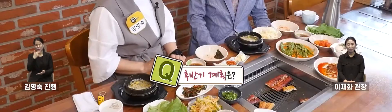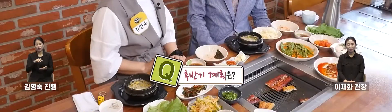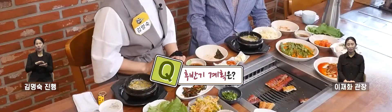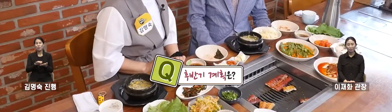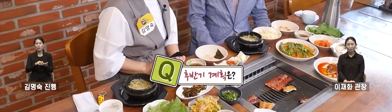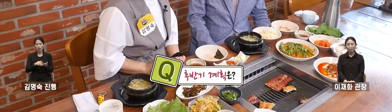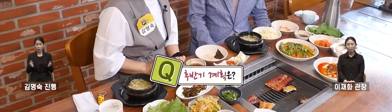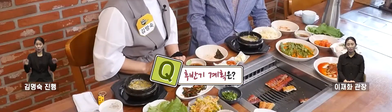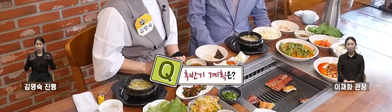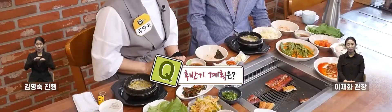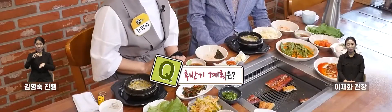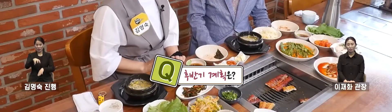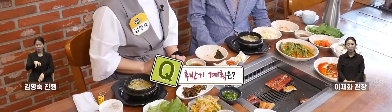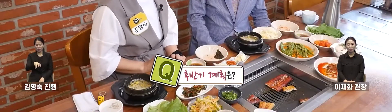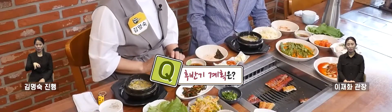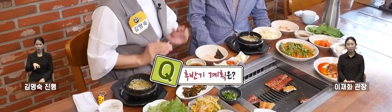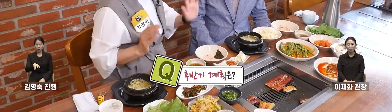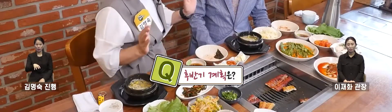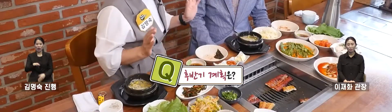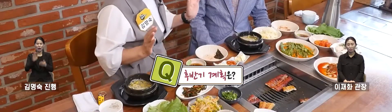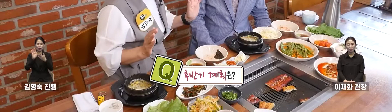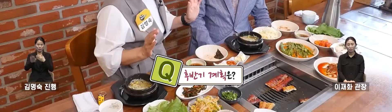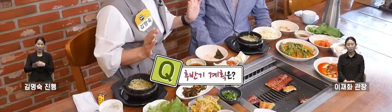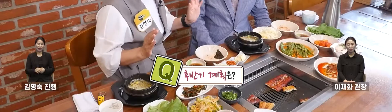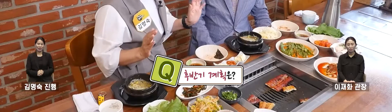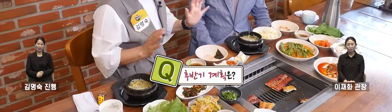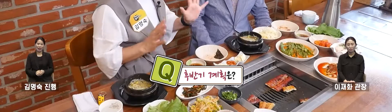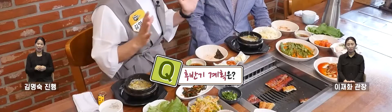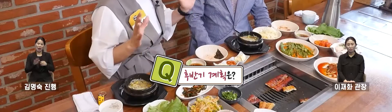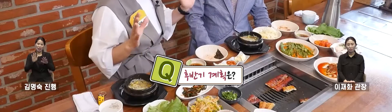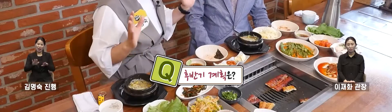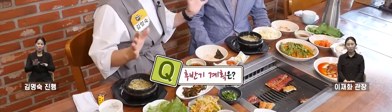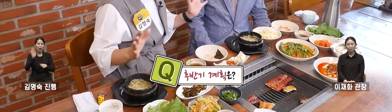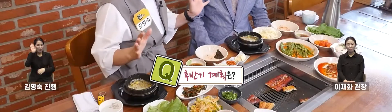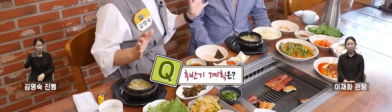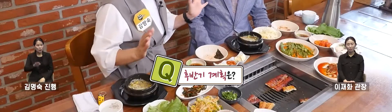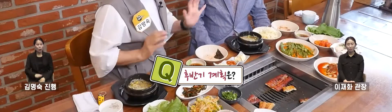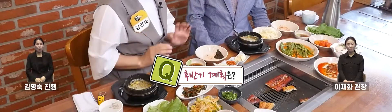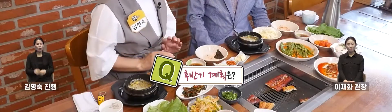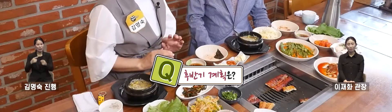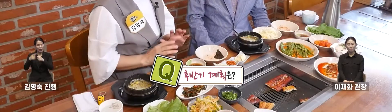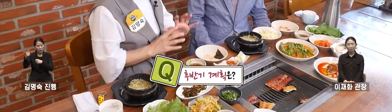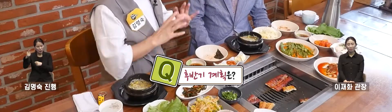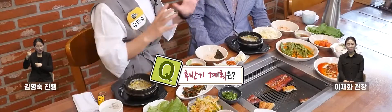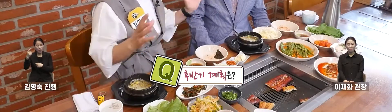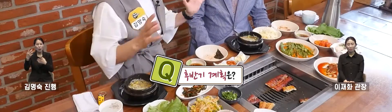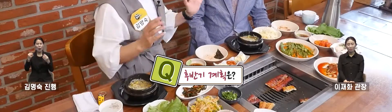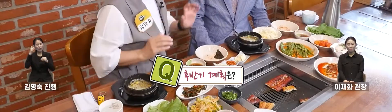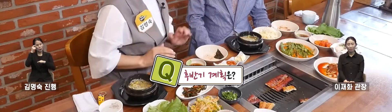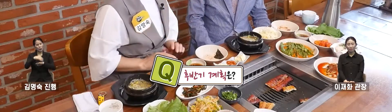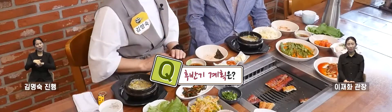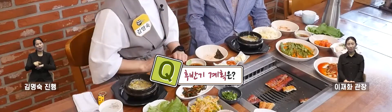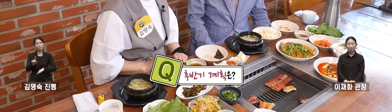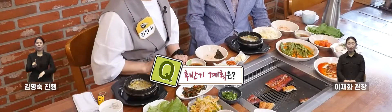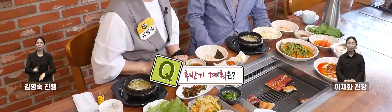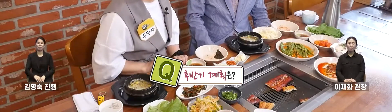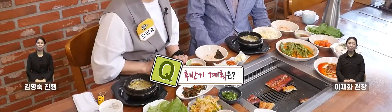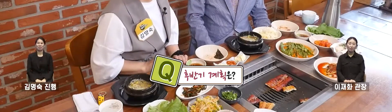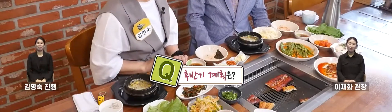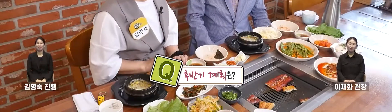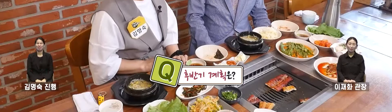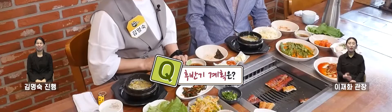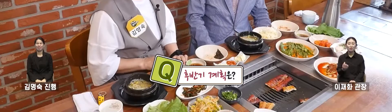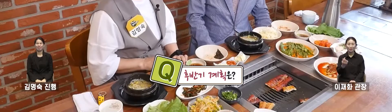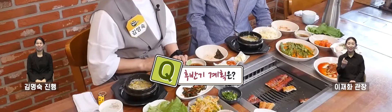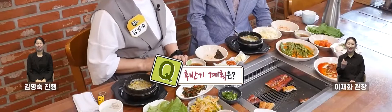우리 점자도서관에서도 이제 후반기에 예, 예. 또 뭐 내년도 그렇고 예. 그런 많은 계획들이 있으실 것